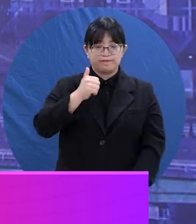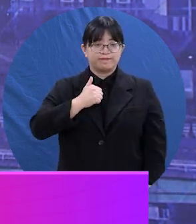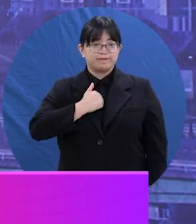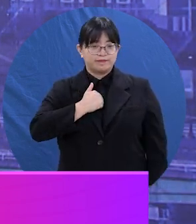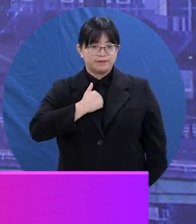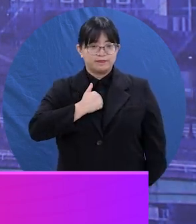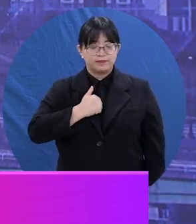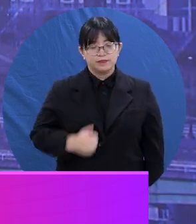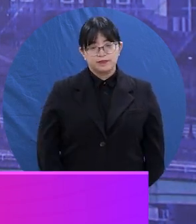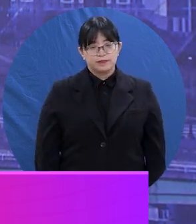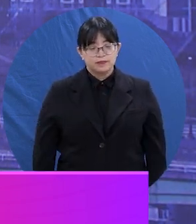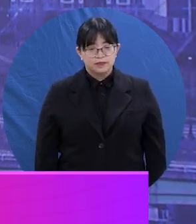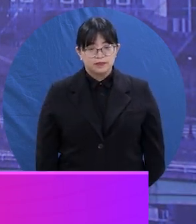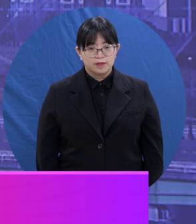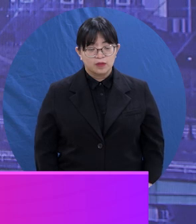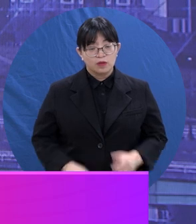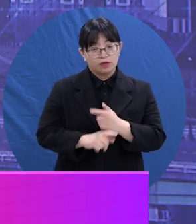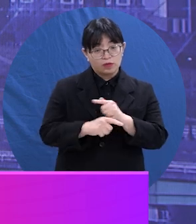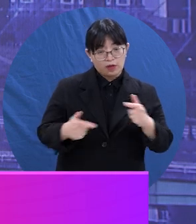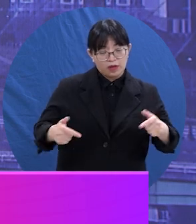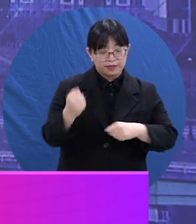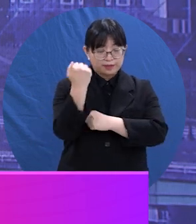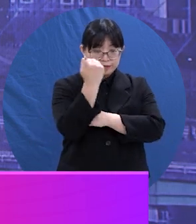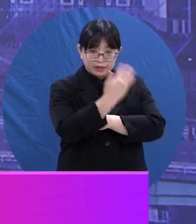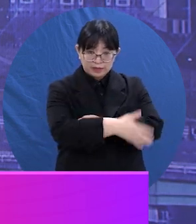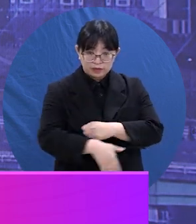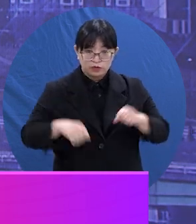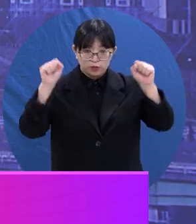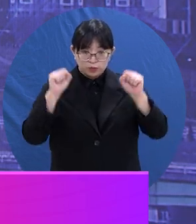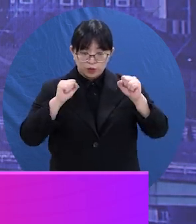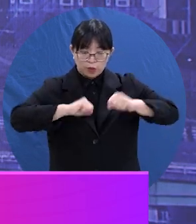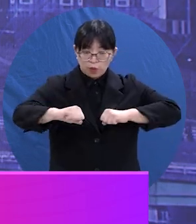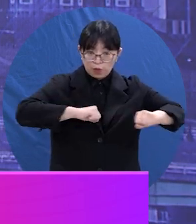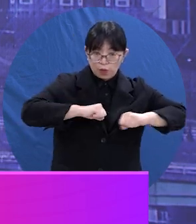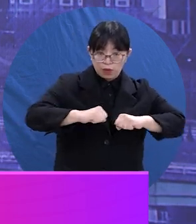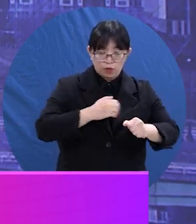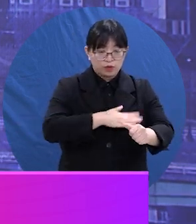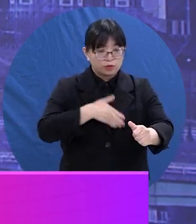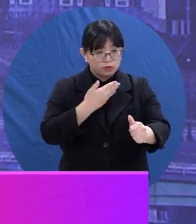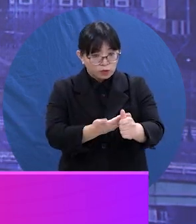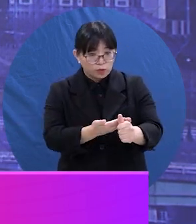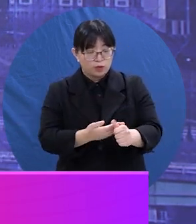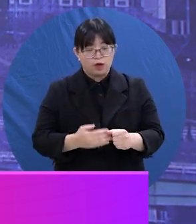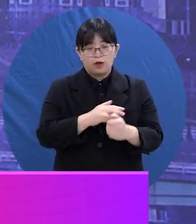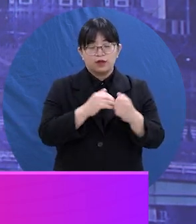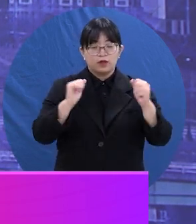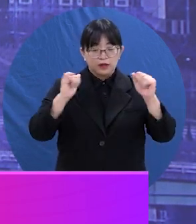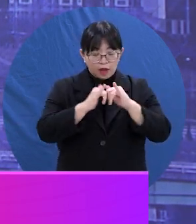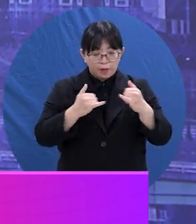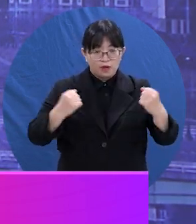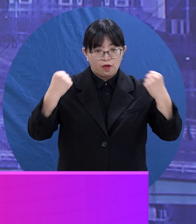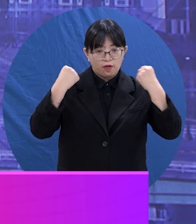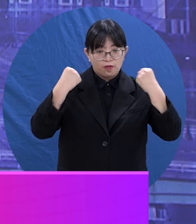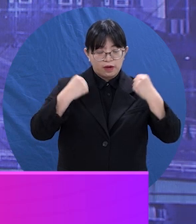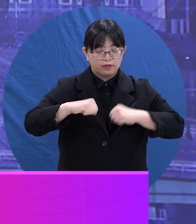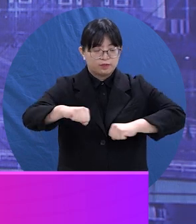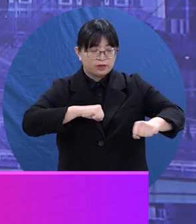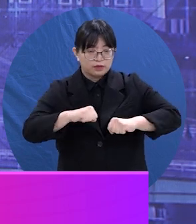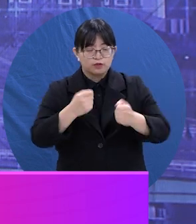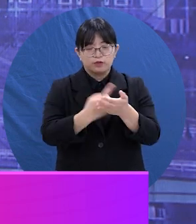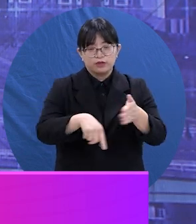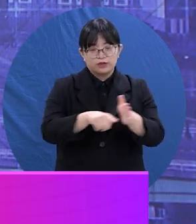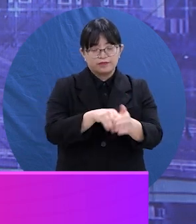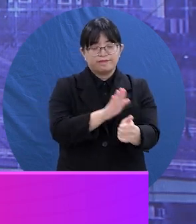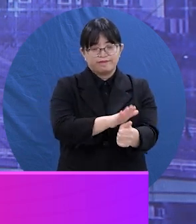도시로서의 입지를 더욱 강화하고 있습니다. 다양한 체육활동을 제공해 시민들의 건강과 활력을 책임질 준비를 하고